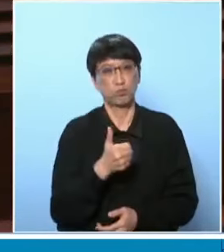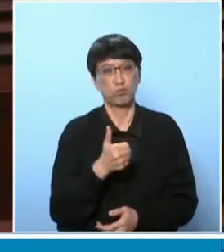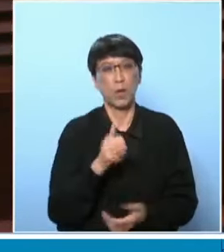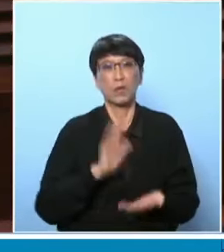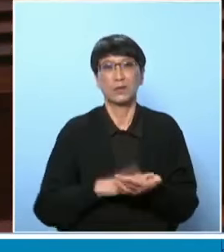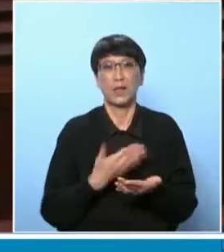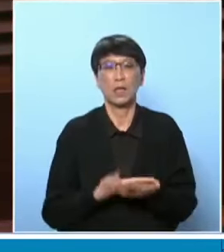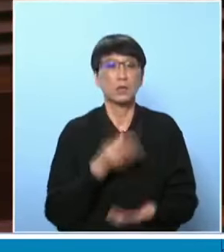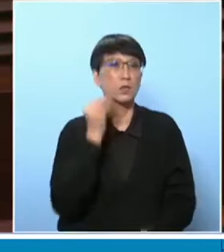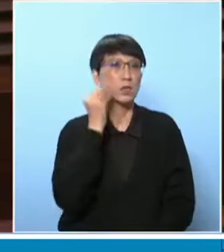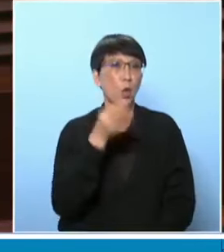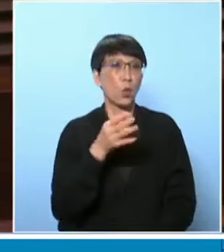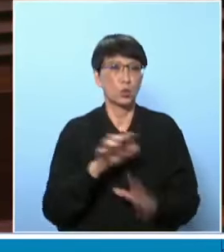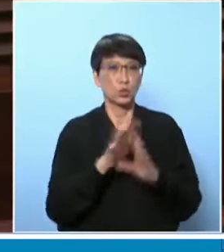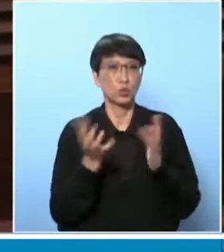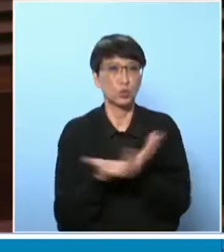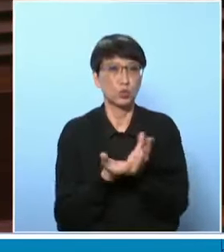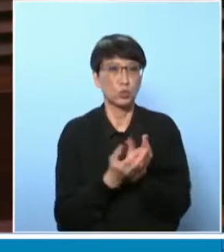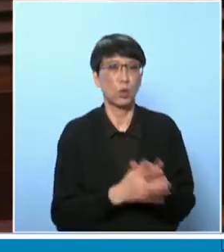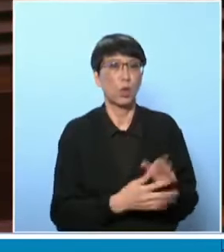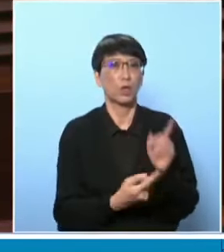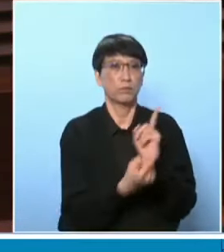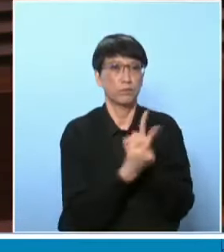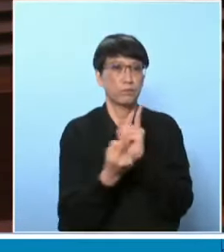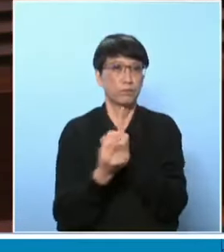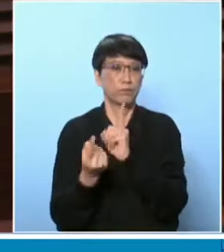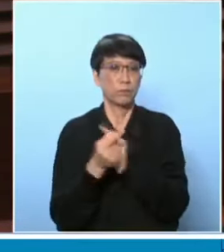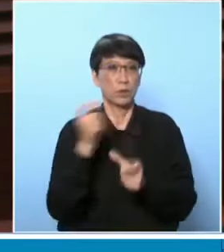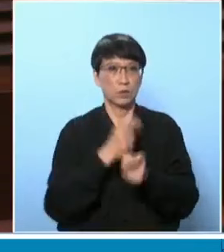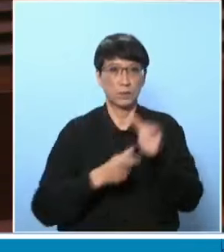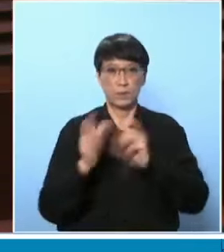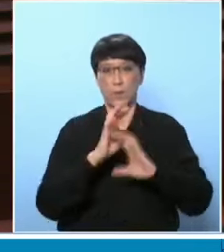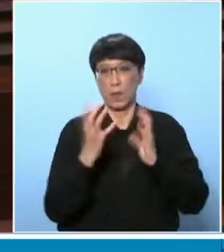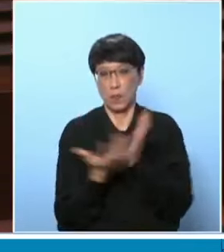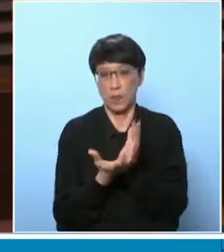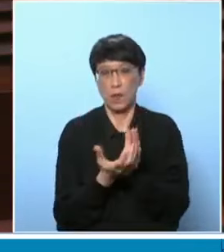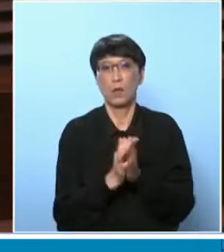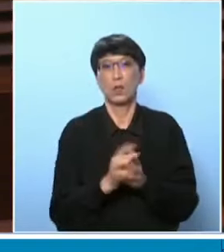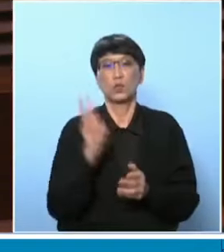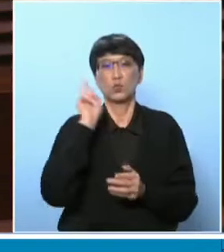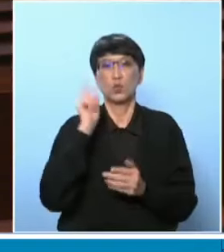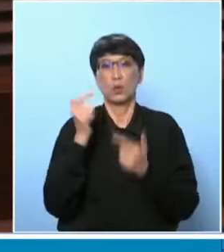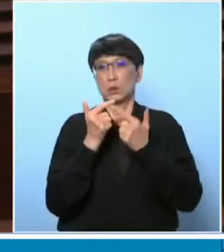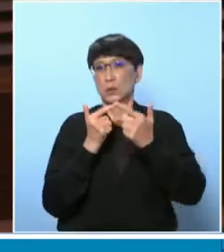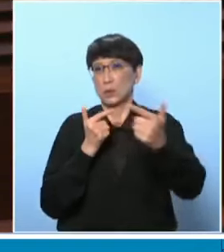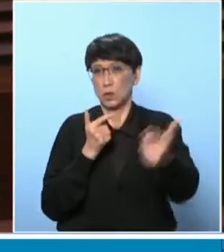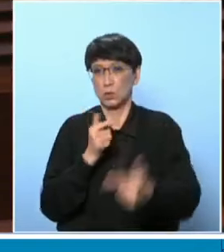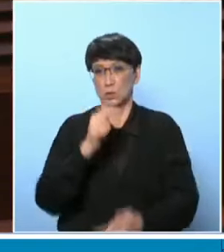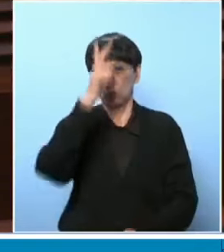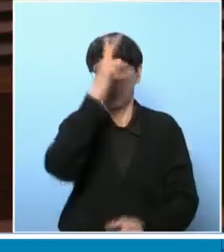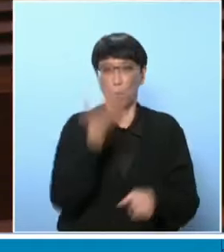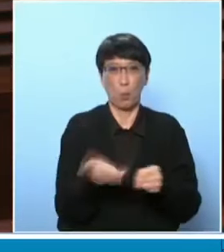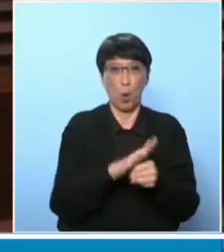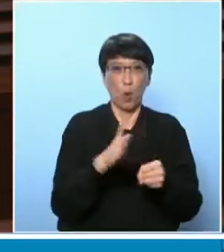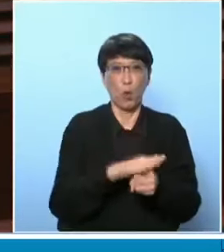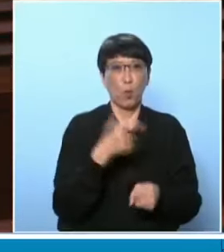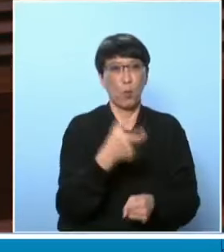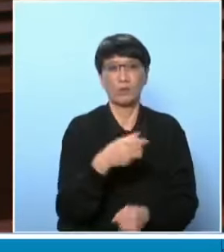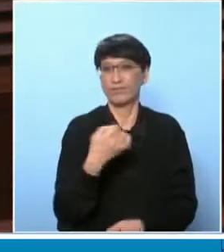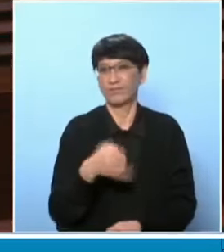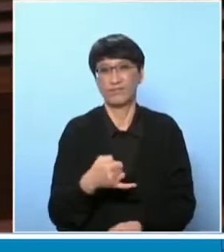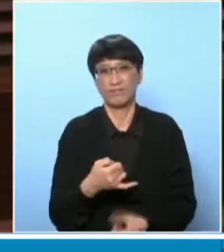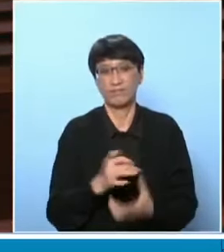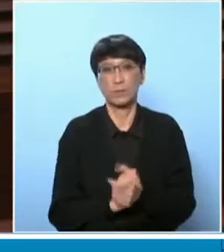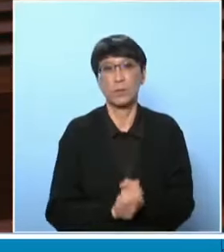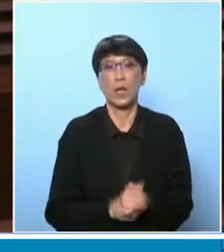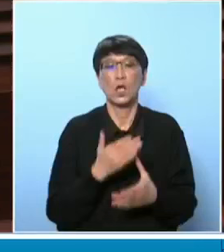係呢啲優惠咧，整體我哋都要同翻商界去傾，因為長遠你亦都唔可以長遠都由政府去做補貼。咁最好就係我哋